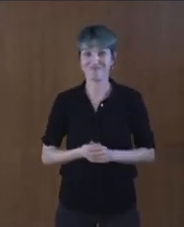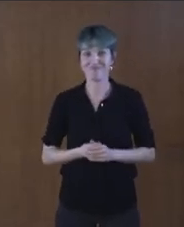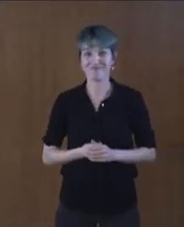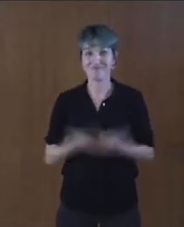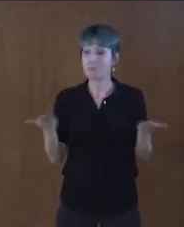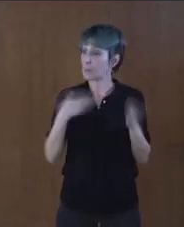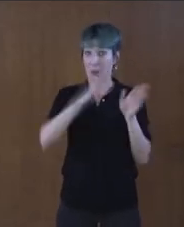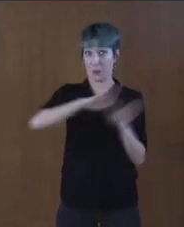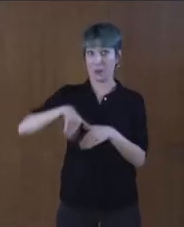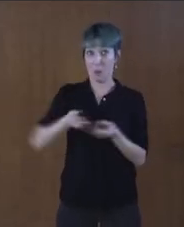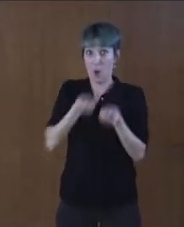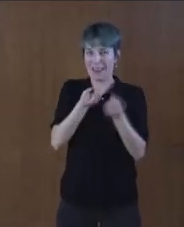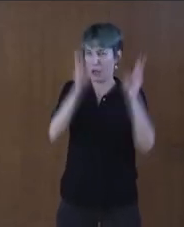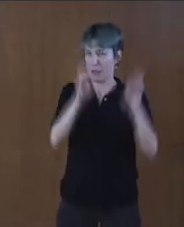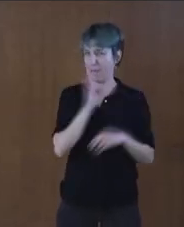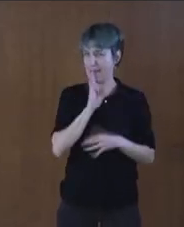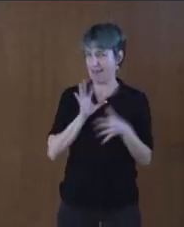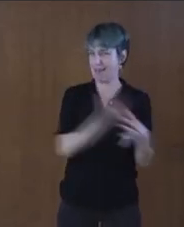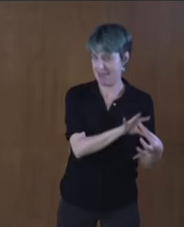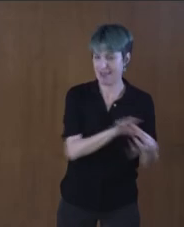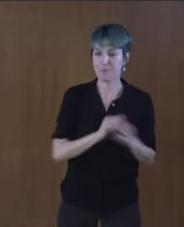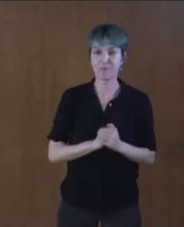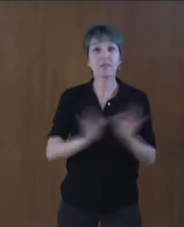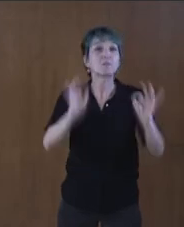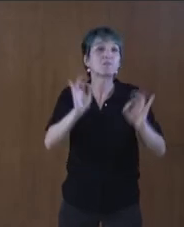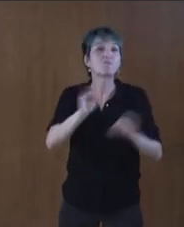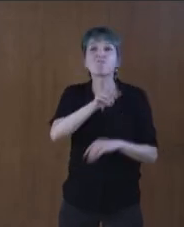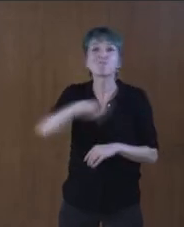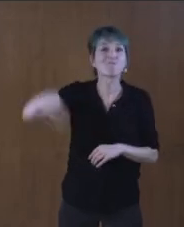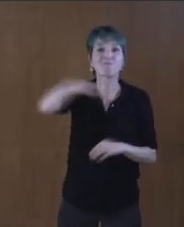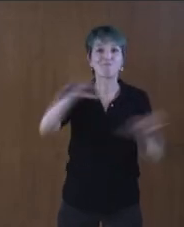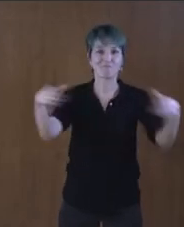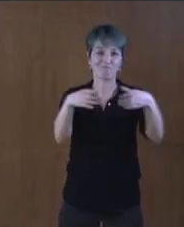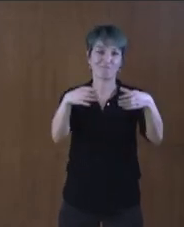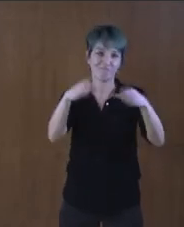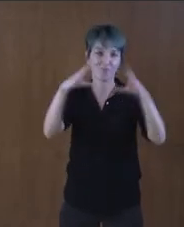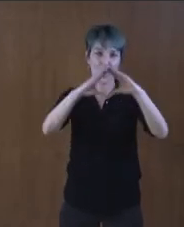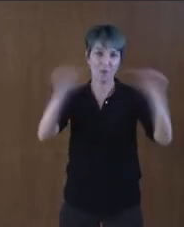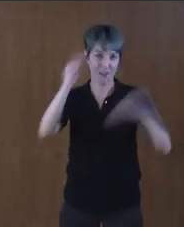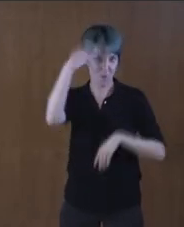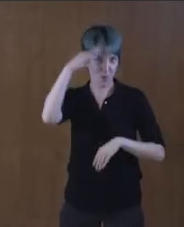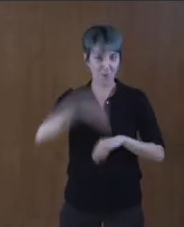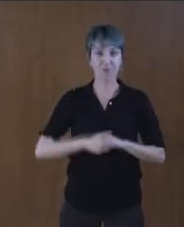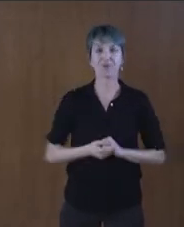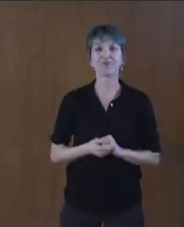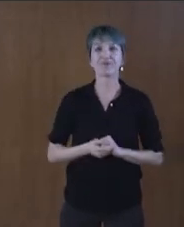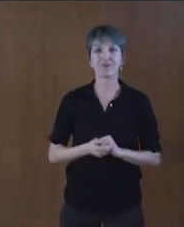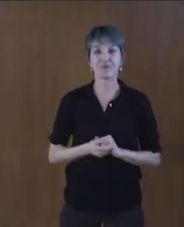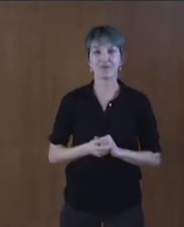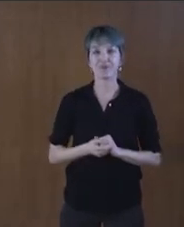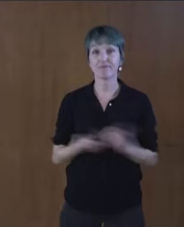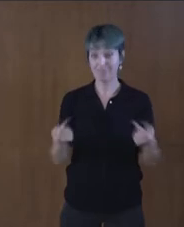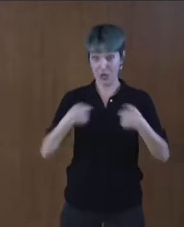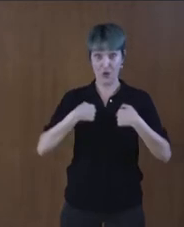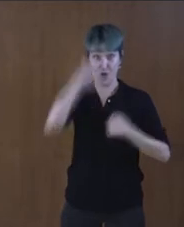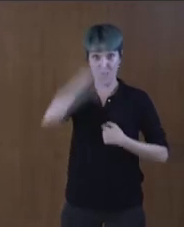Només un últim comentari sobre aquest punt a tota la comunitat de la Universitat Pompeu Fabra.